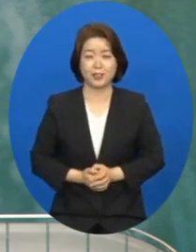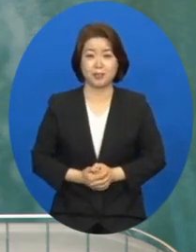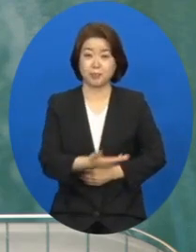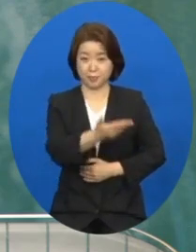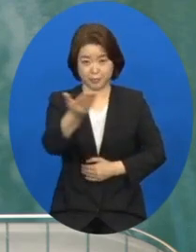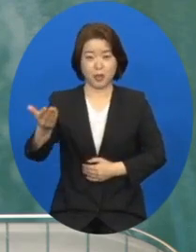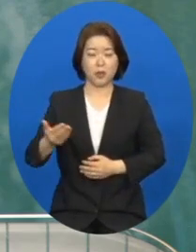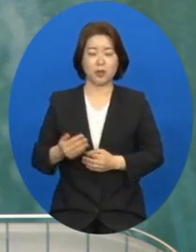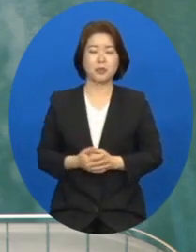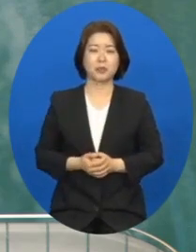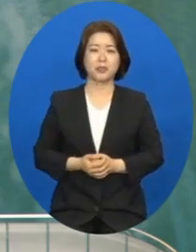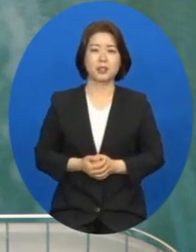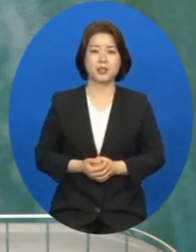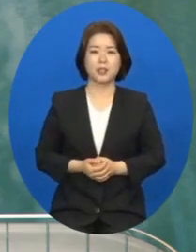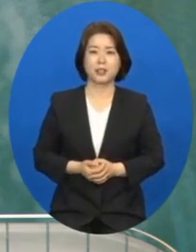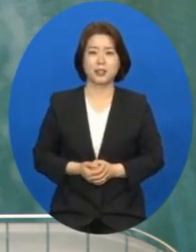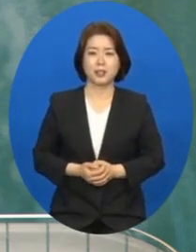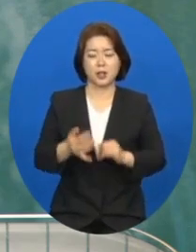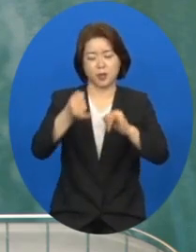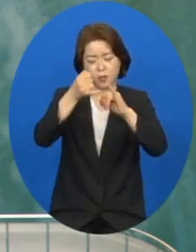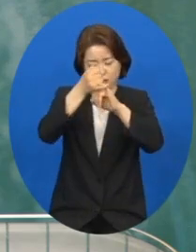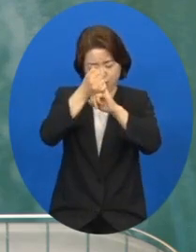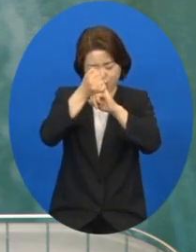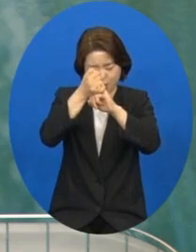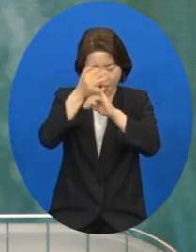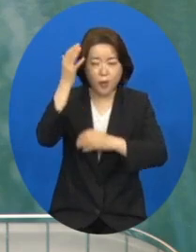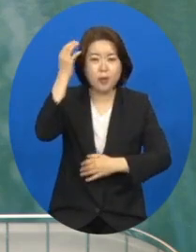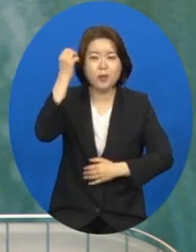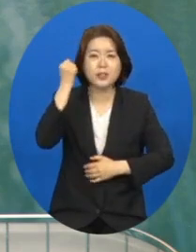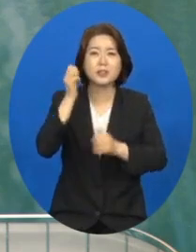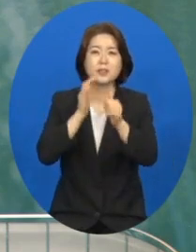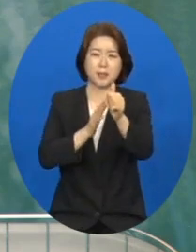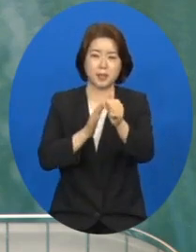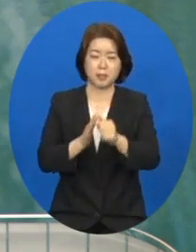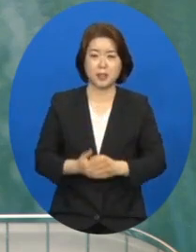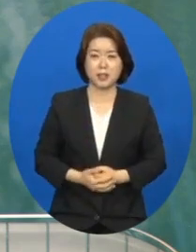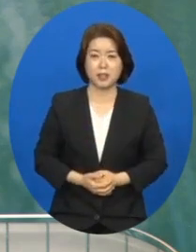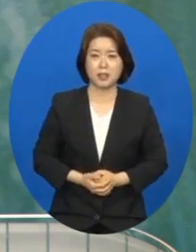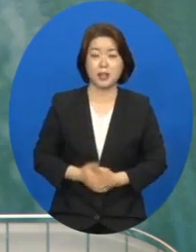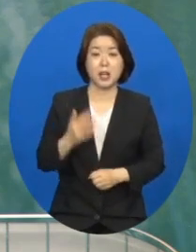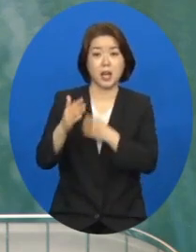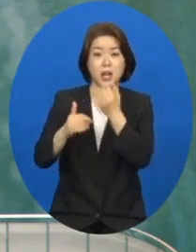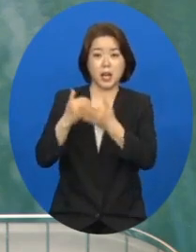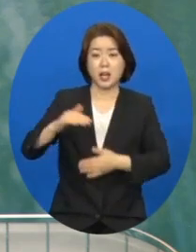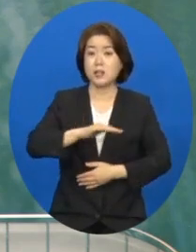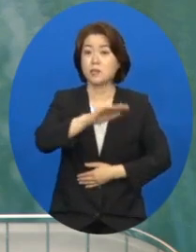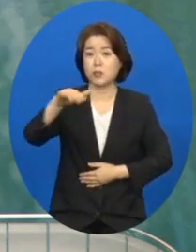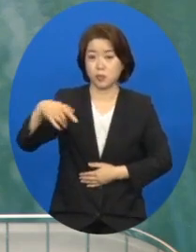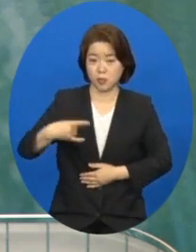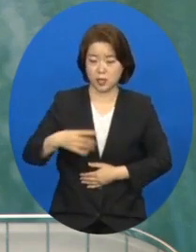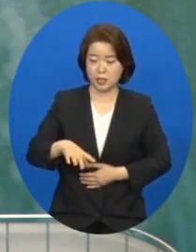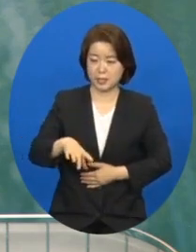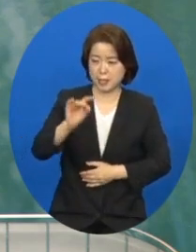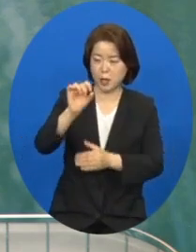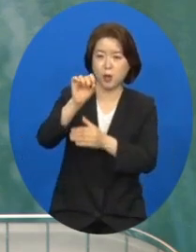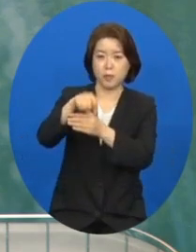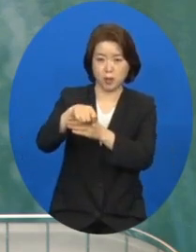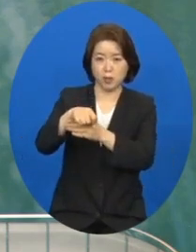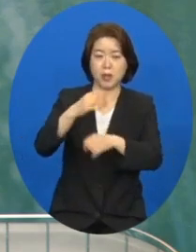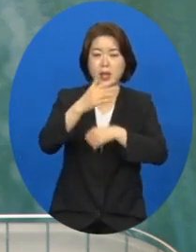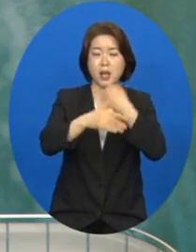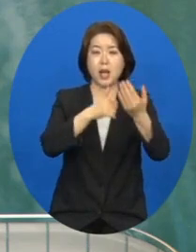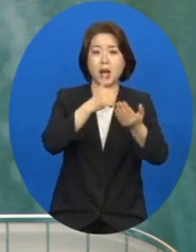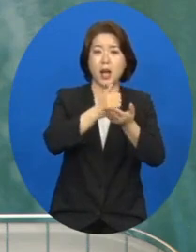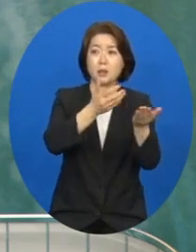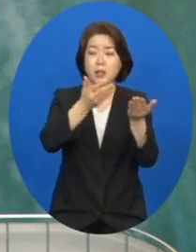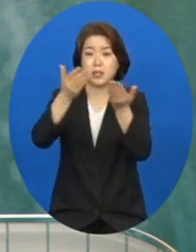여러분, 꼭 기억하시기 바랍니다. 하나님께서는 우리에게 첫 열매를 하나님께 드리게